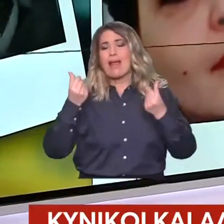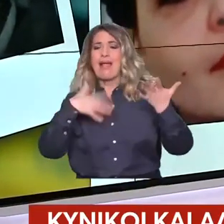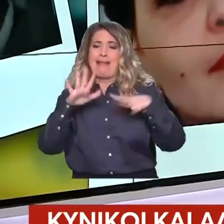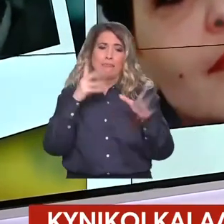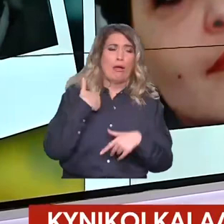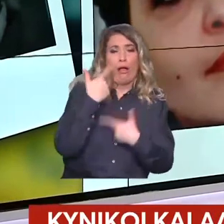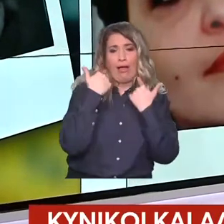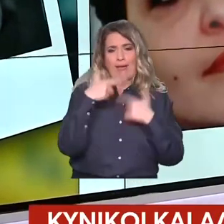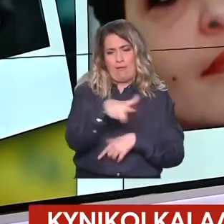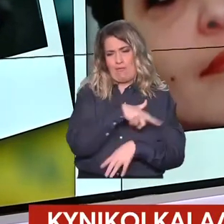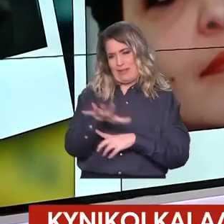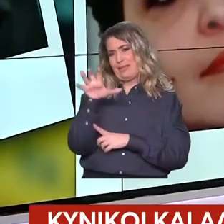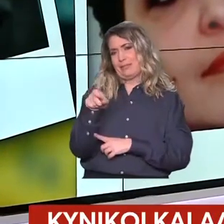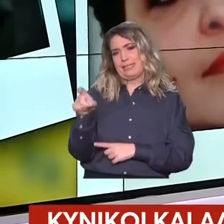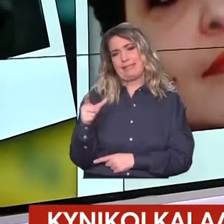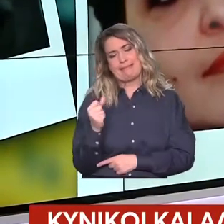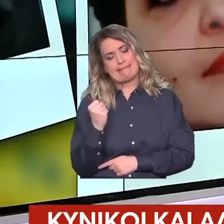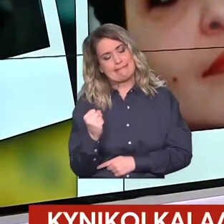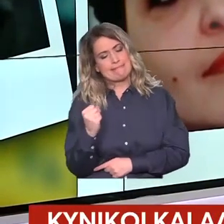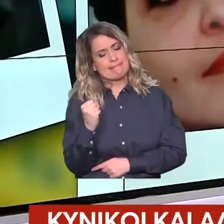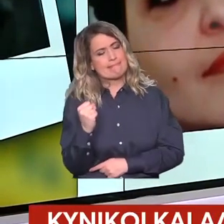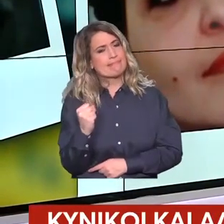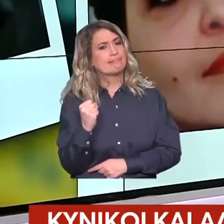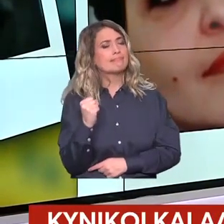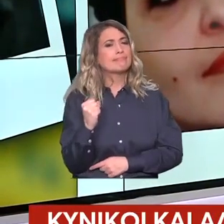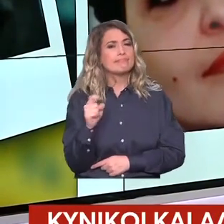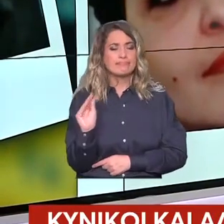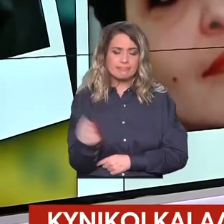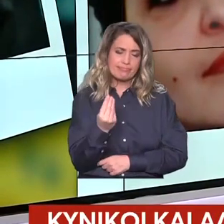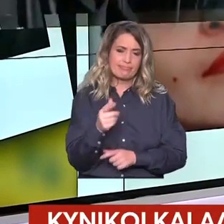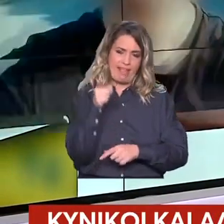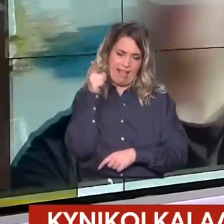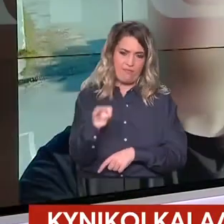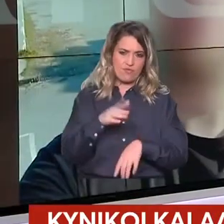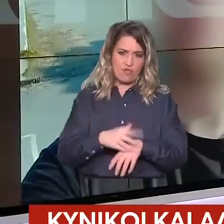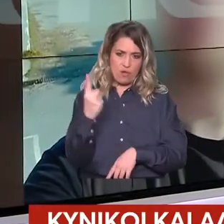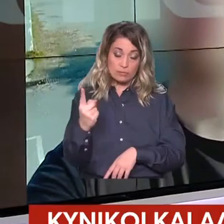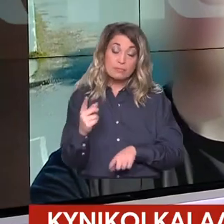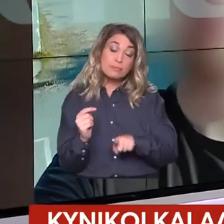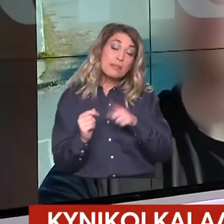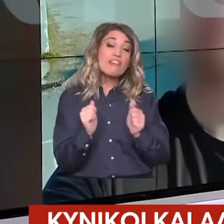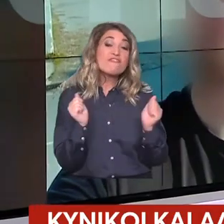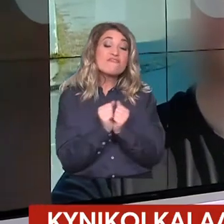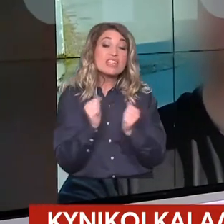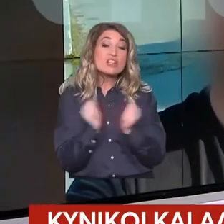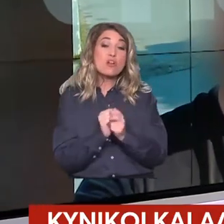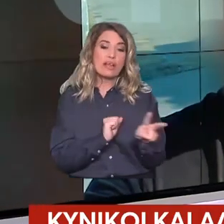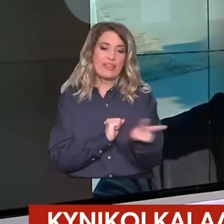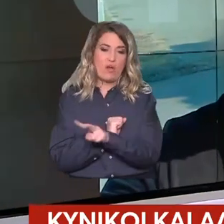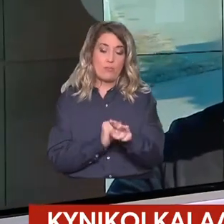πρώτη στιγμή, και με ένα ακόμα πρόσωπο, το συνεργό του, που μαζί έστησαν τη δολοφονία,